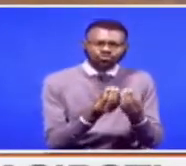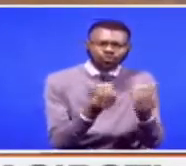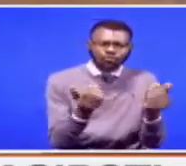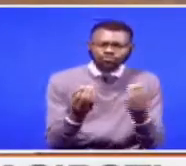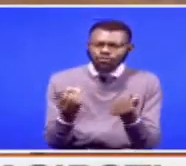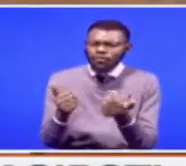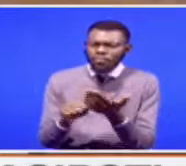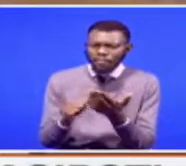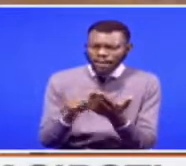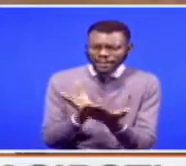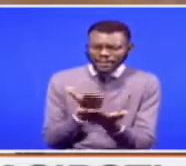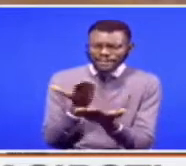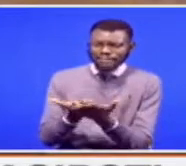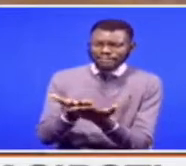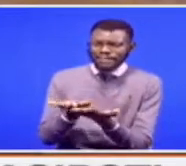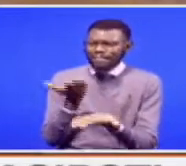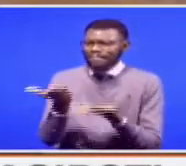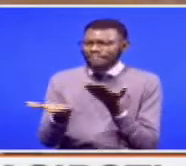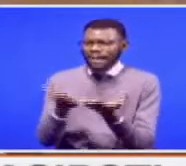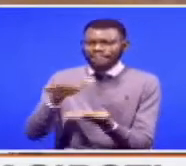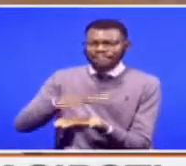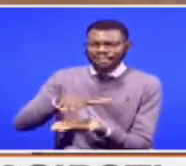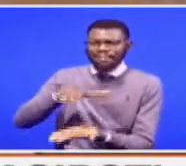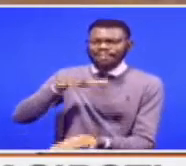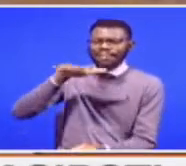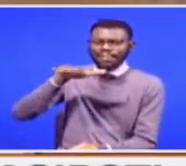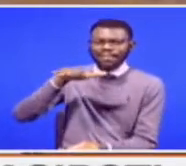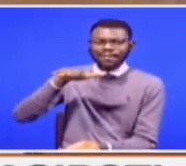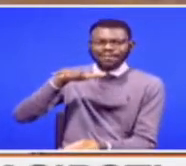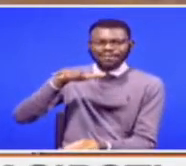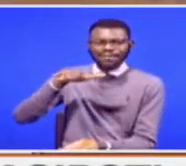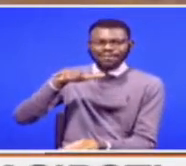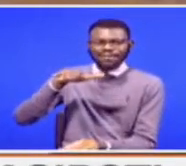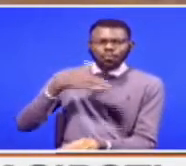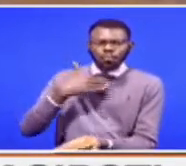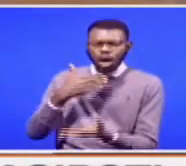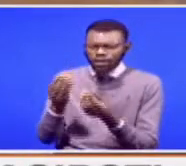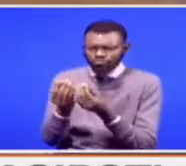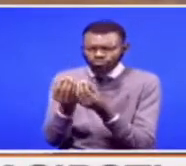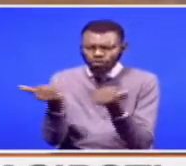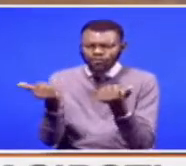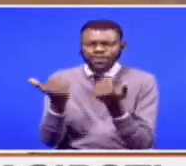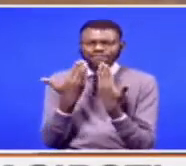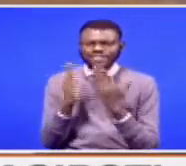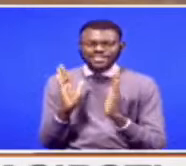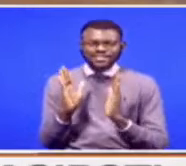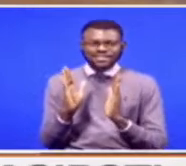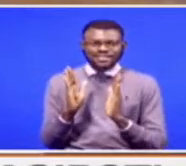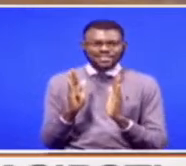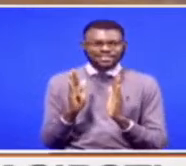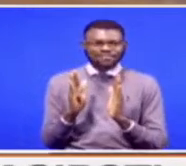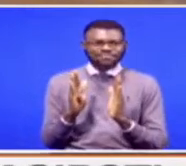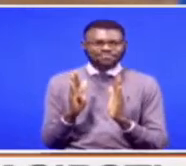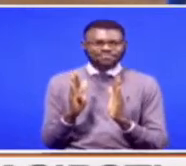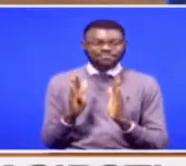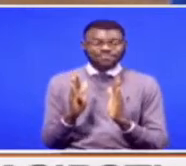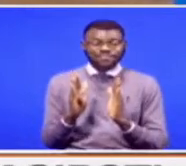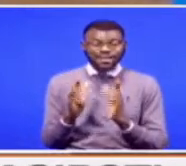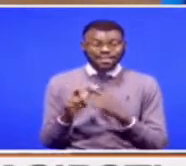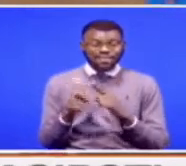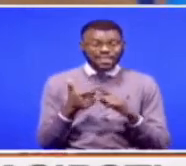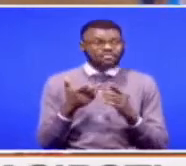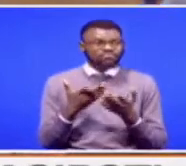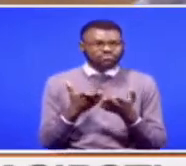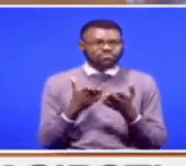backlog. And once the backlog is completely removed, we will stick to